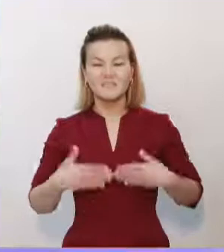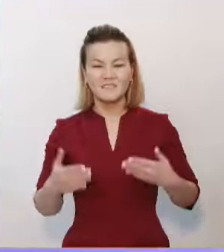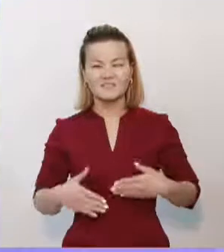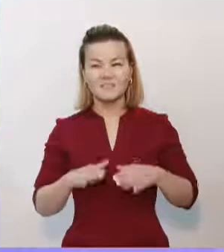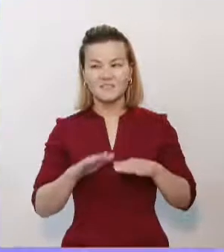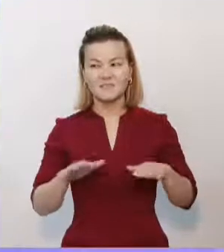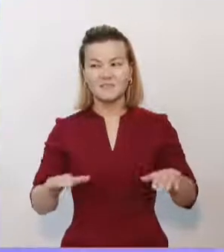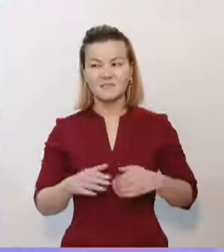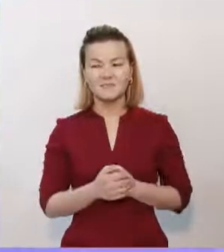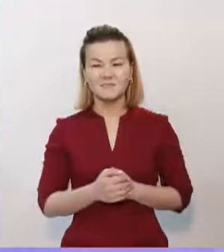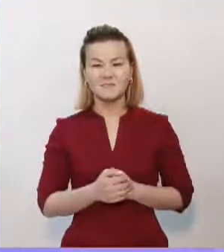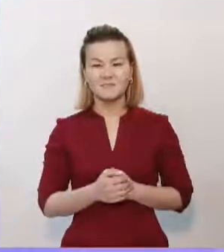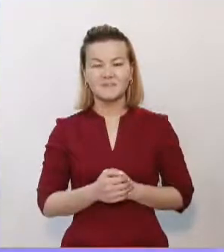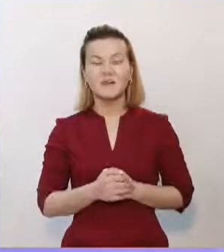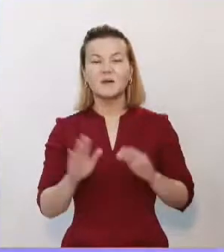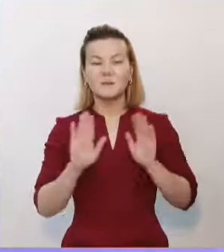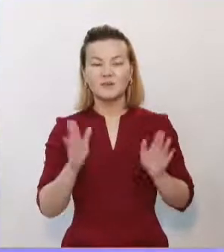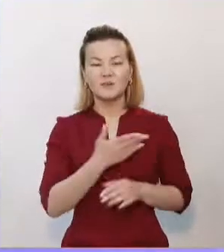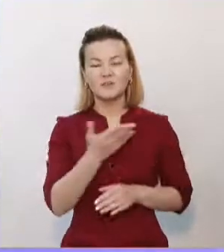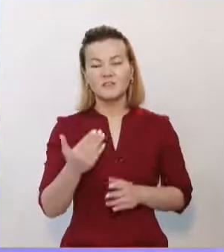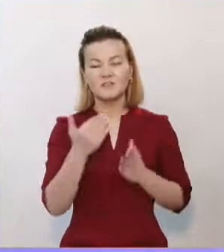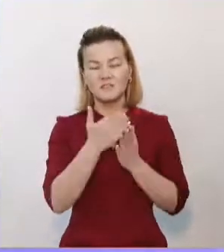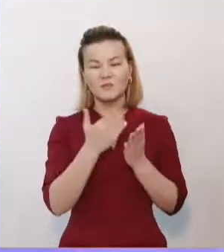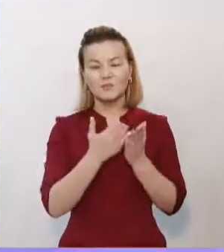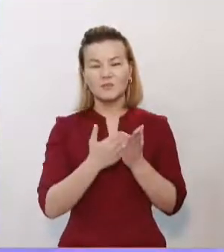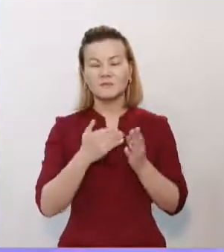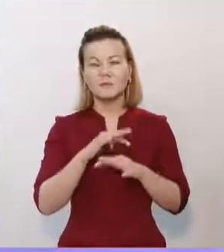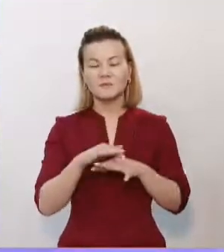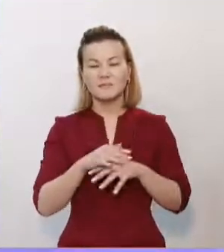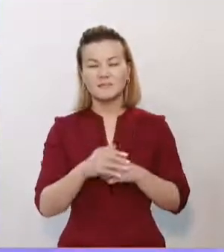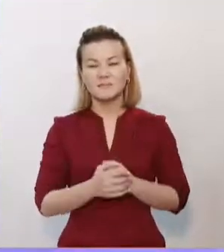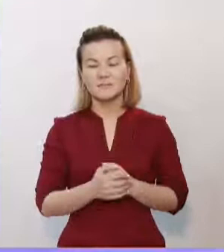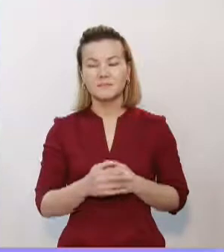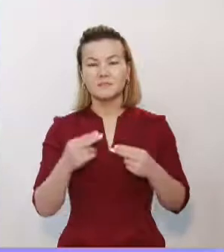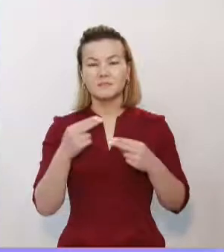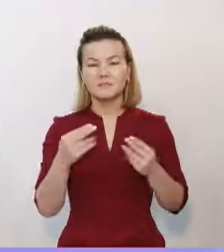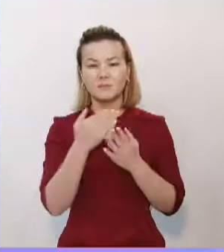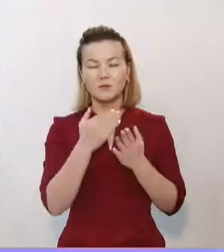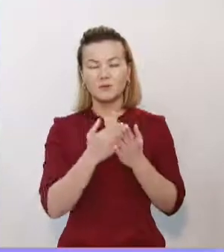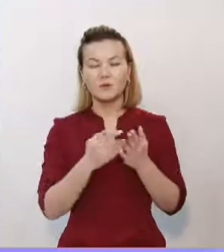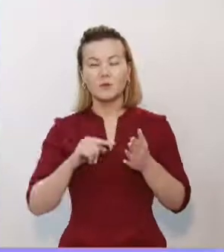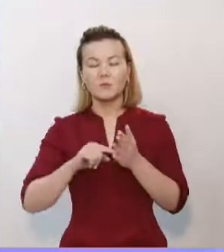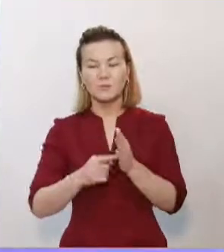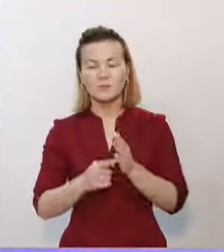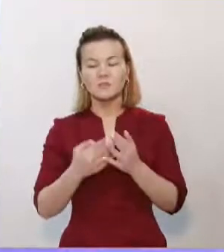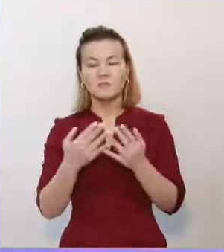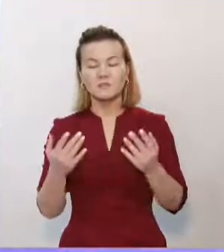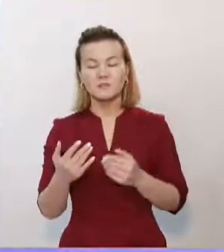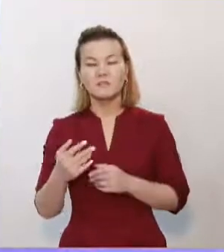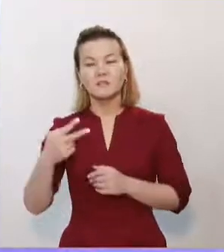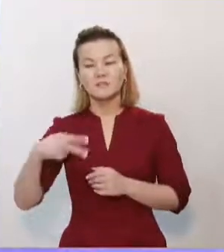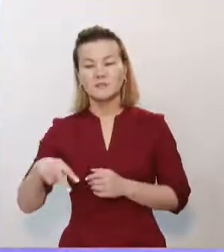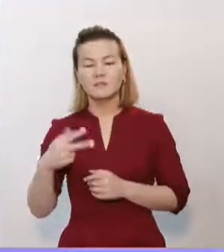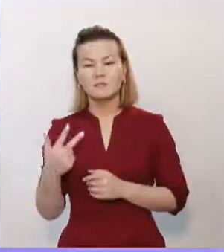Здравствуйте, ребята! Приветствую вас на уроке математики. Тема урока – умножение вида